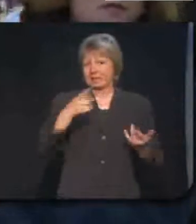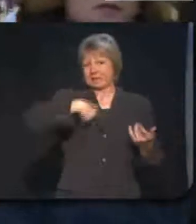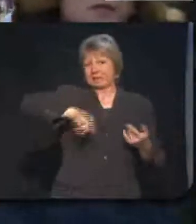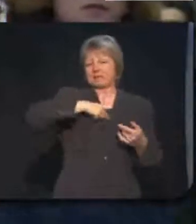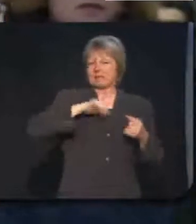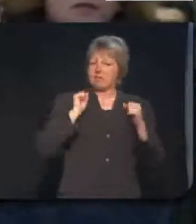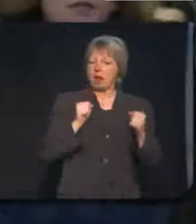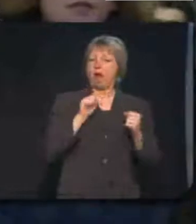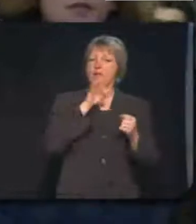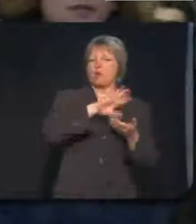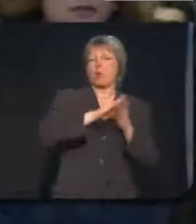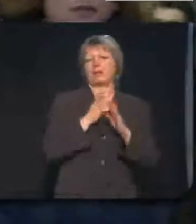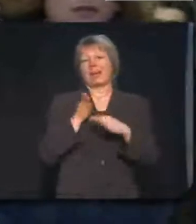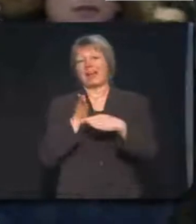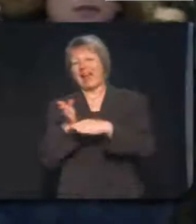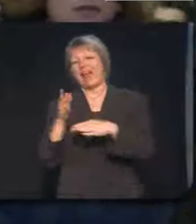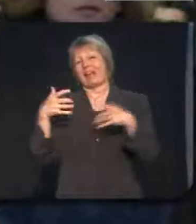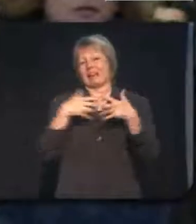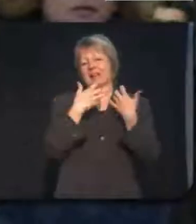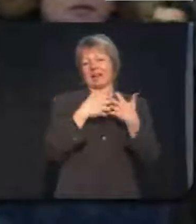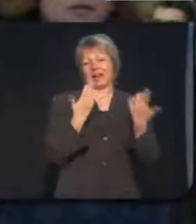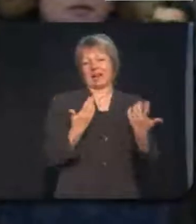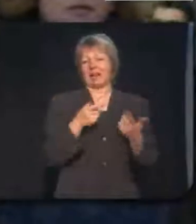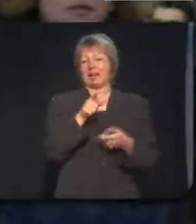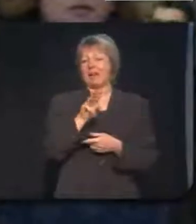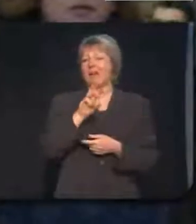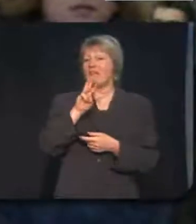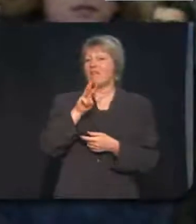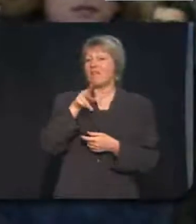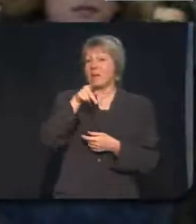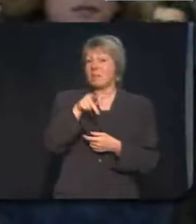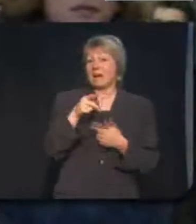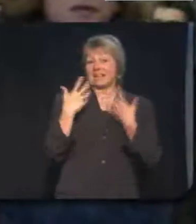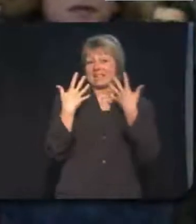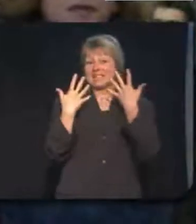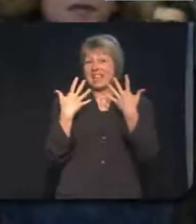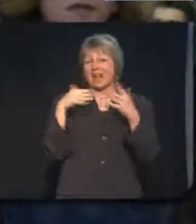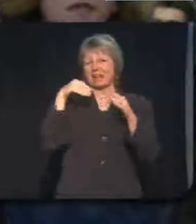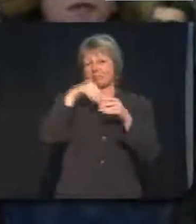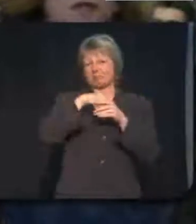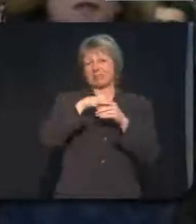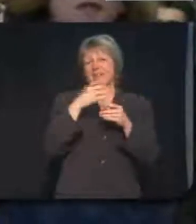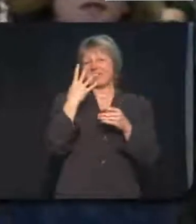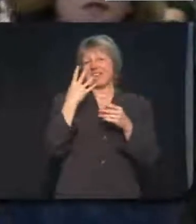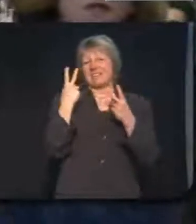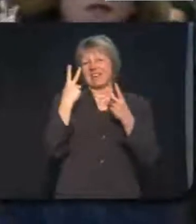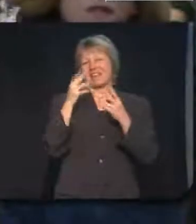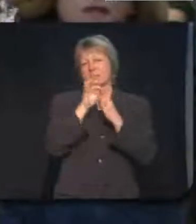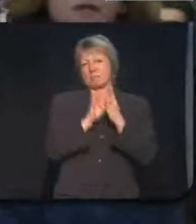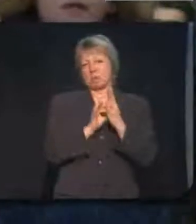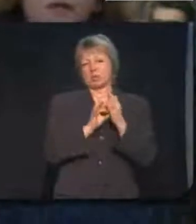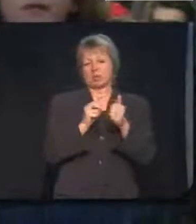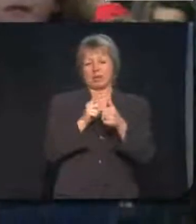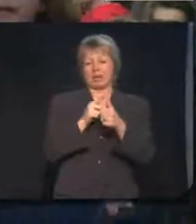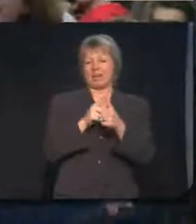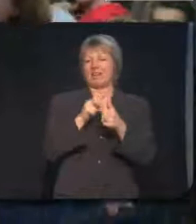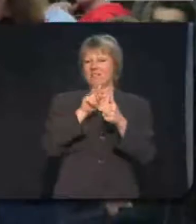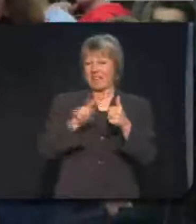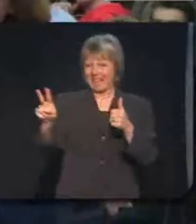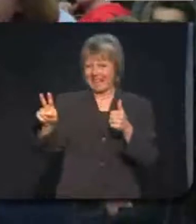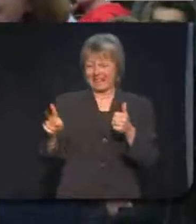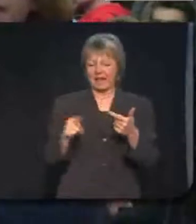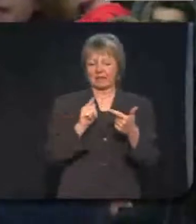enthält der WP10 egal werden um auch immer Arbeit oder gestellt hat vier wichtige Punkte Frieden die Ablehnung der